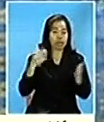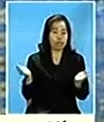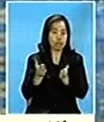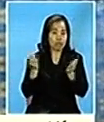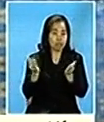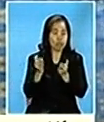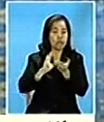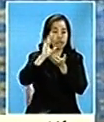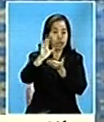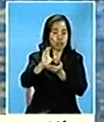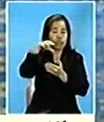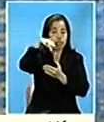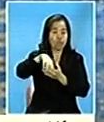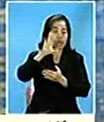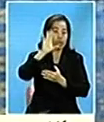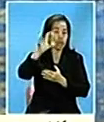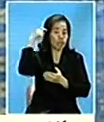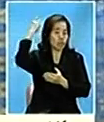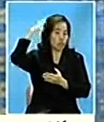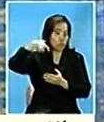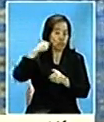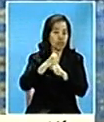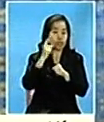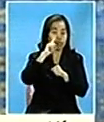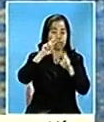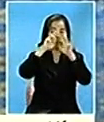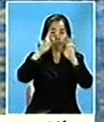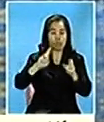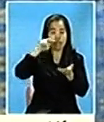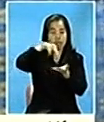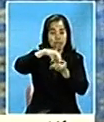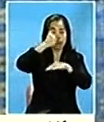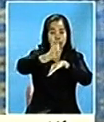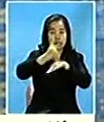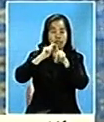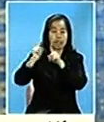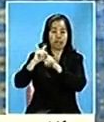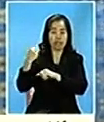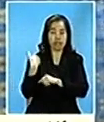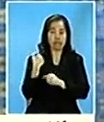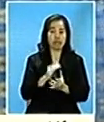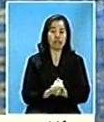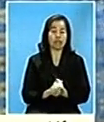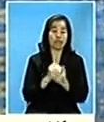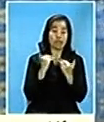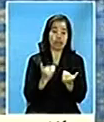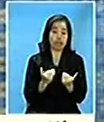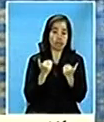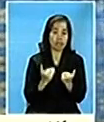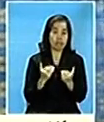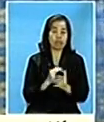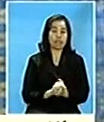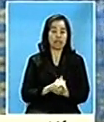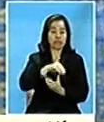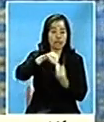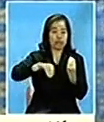นการลงทุนในประเทศพม่าโดยเฉพาะยิ่ง SME ซึ่งเขาก็ยังอ่อนแออยู่ณวันนี้เนี่ยธุ